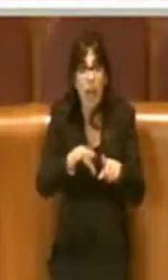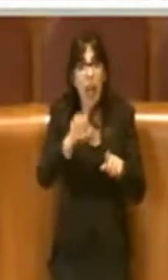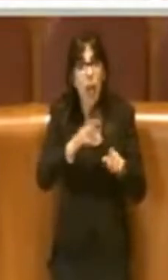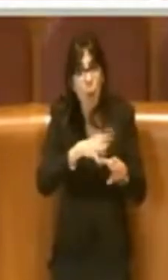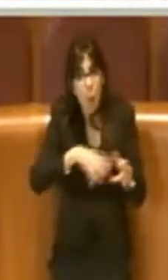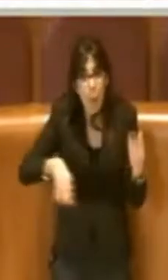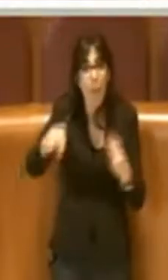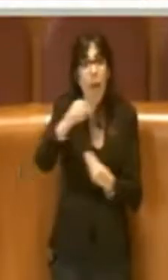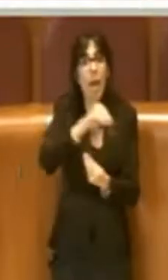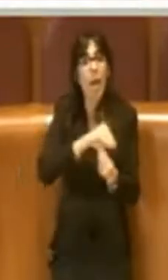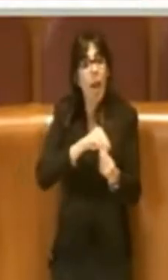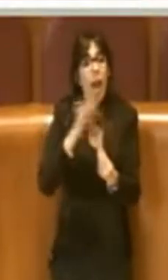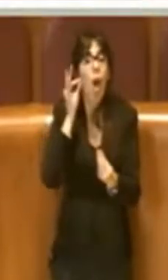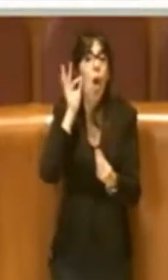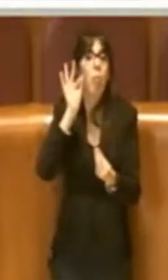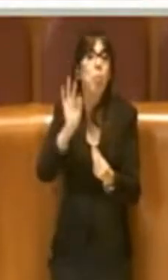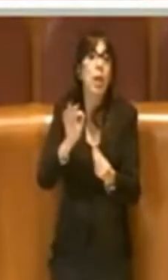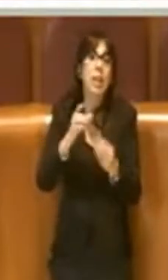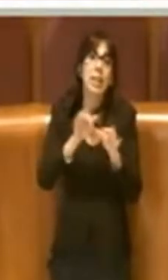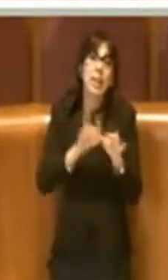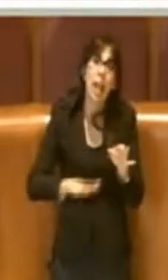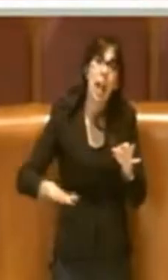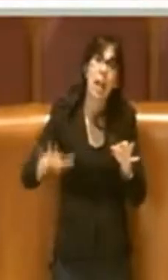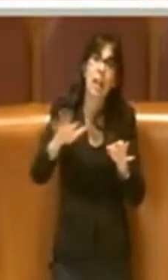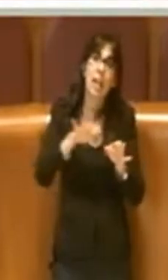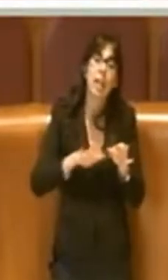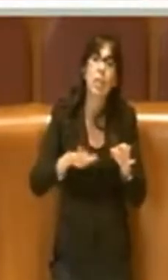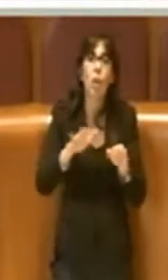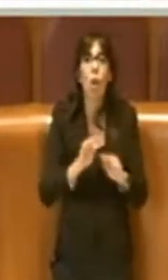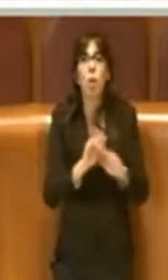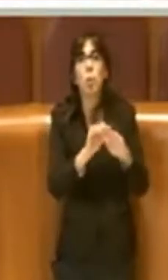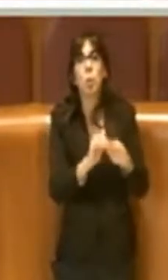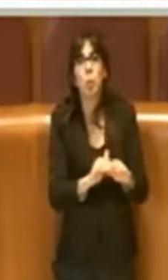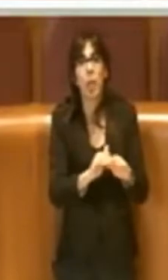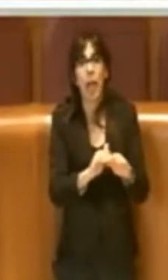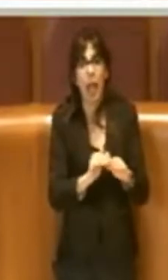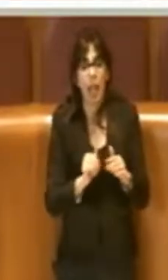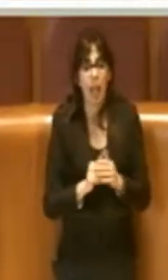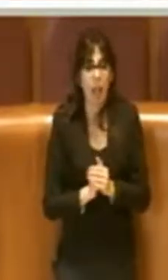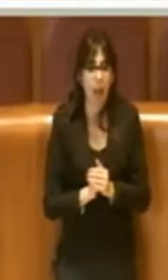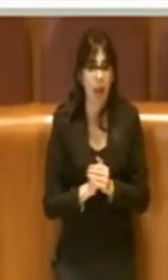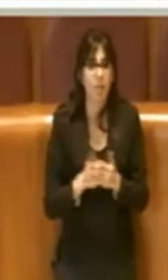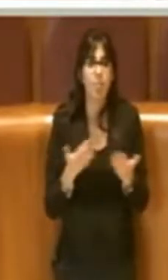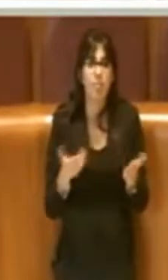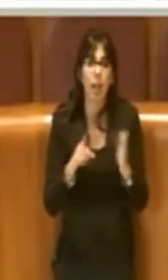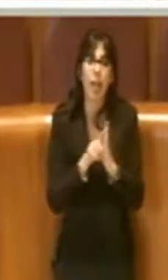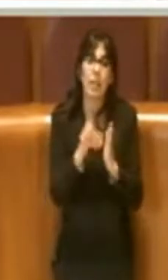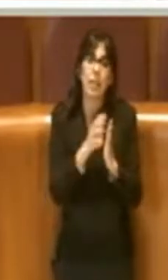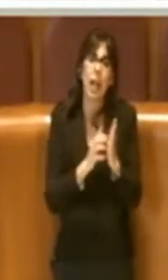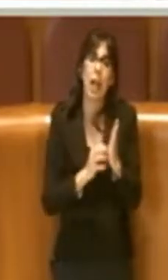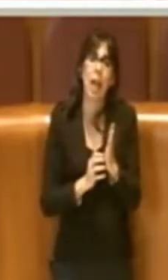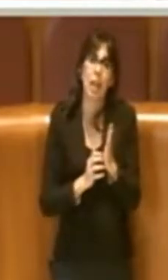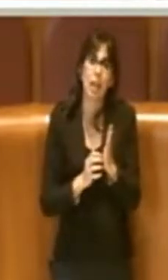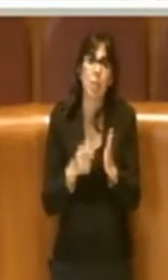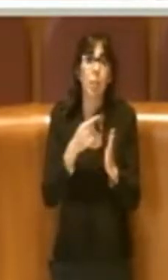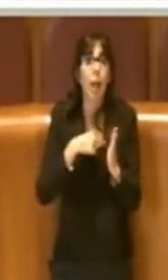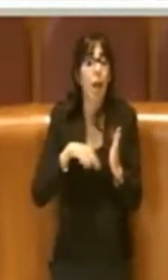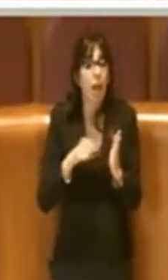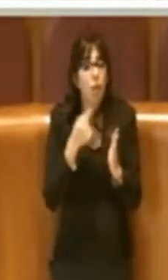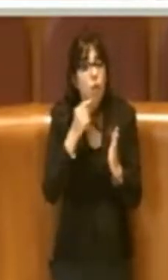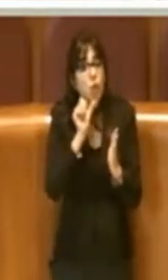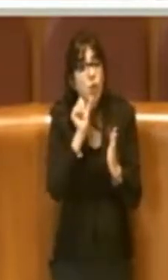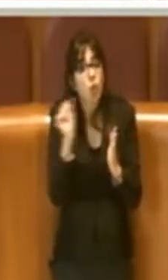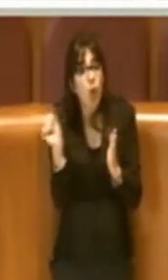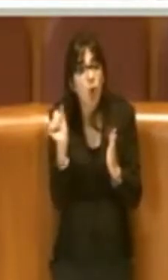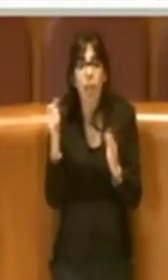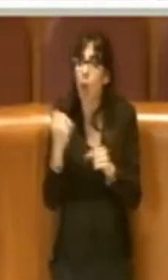la salvaguardia del territorio e dell'ambiente. Quindi in questa deliberazione non parliamo solo di